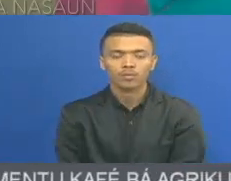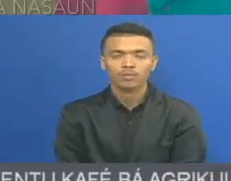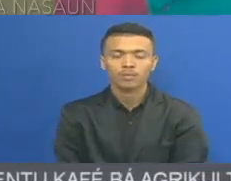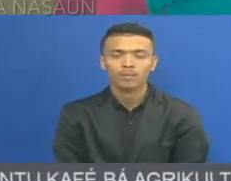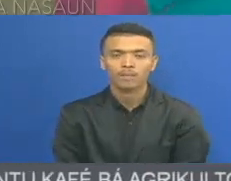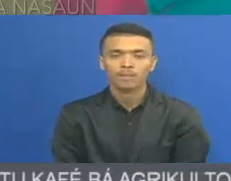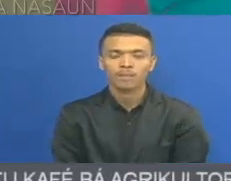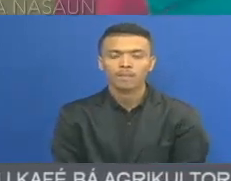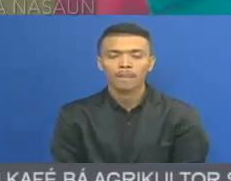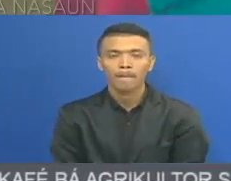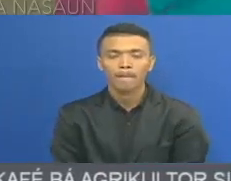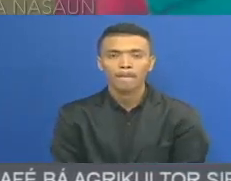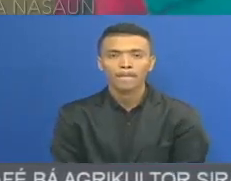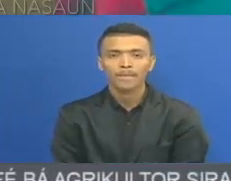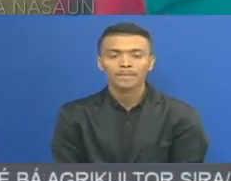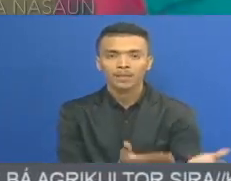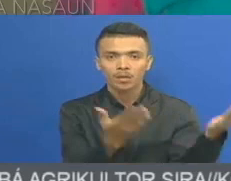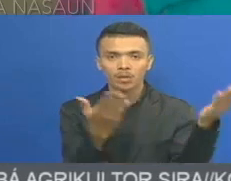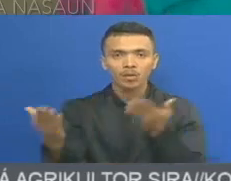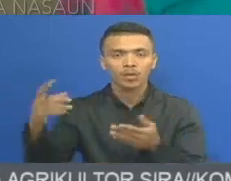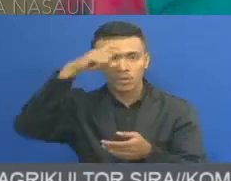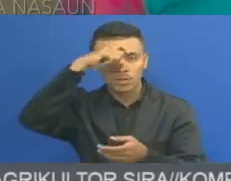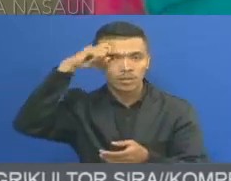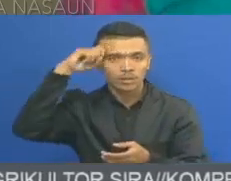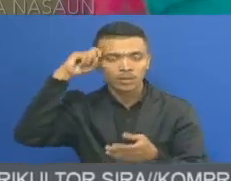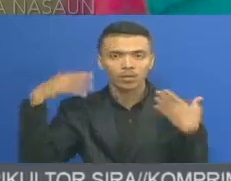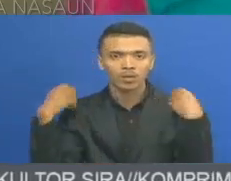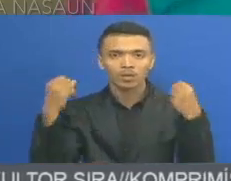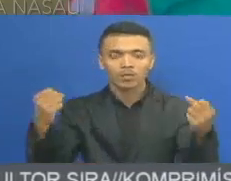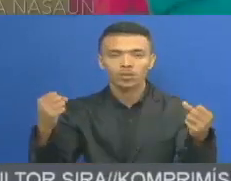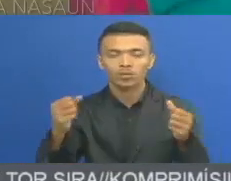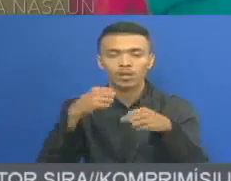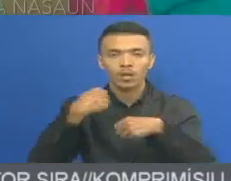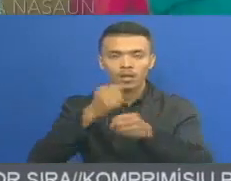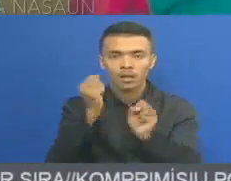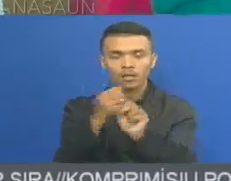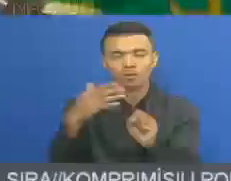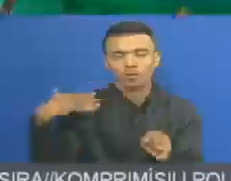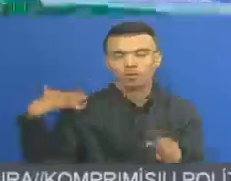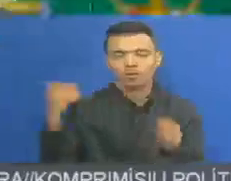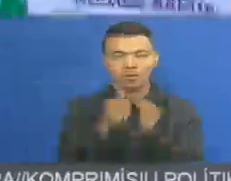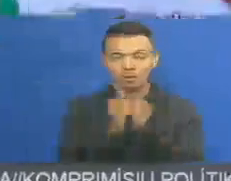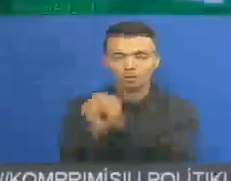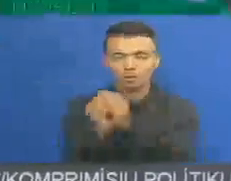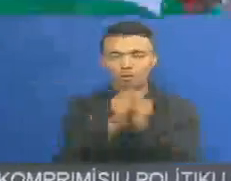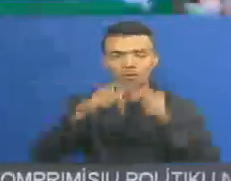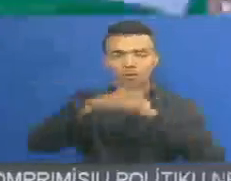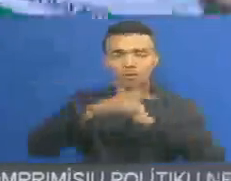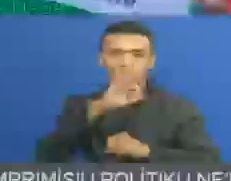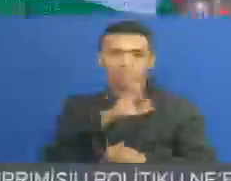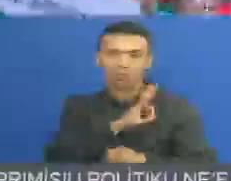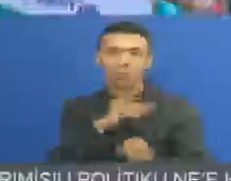nid. Lori kosarben luta hodea halozobe ni hamotu. Neso ida nid. Partido Kunto